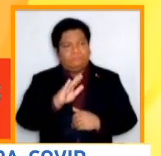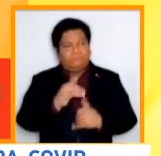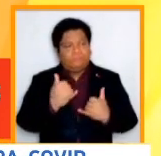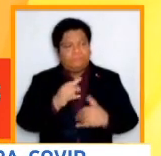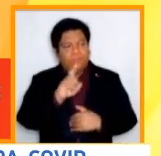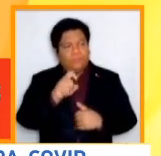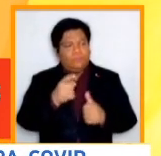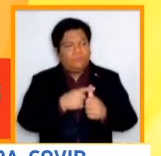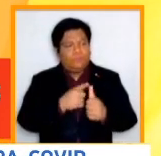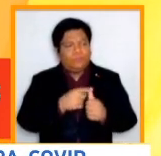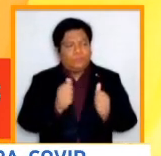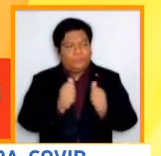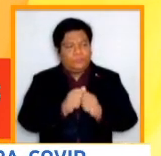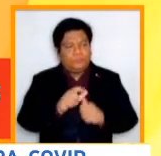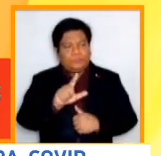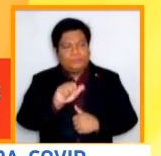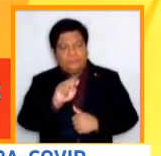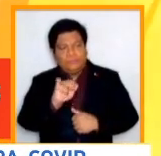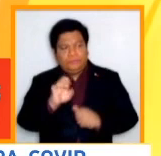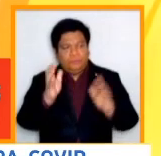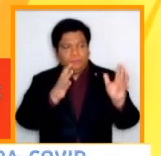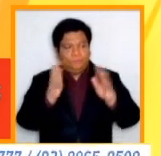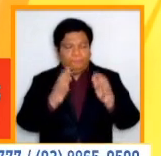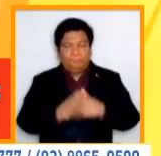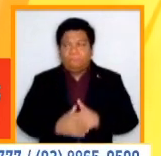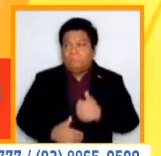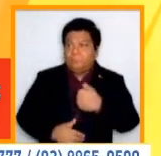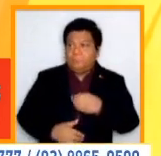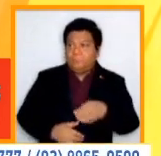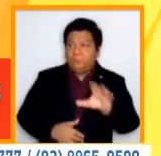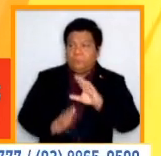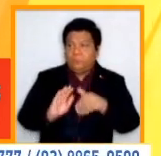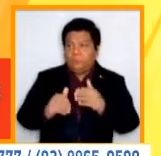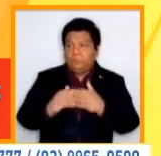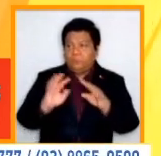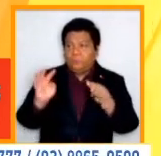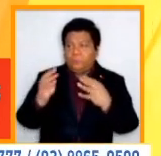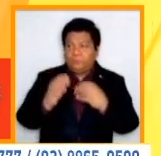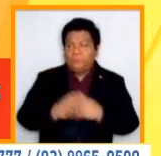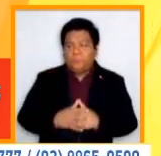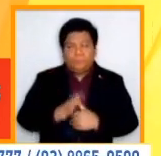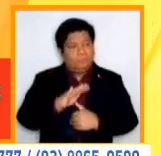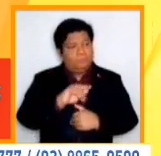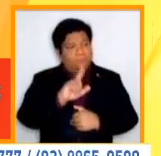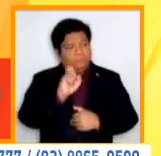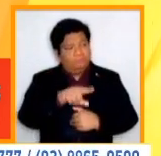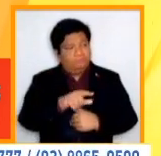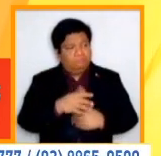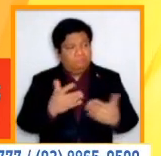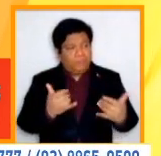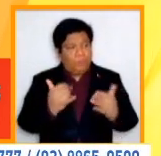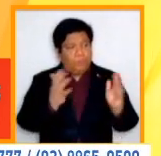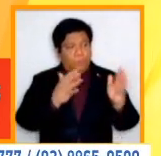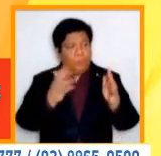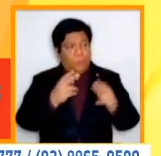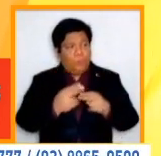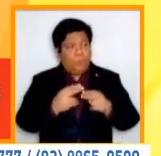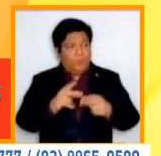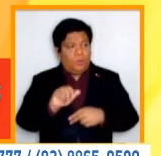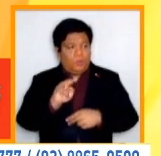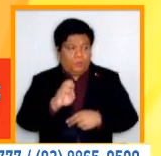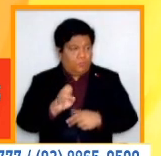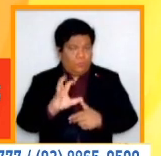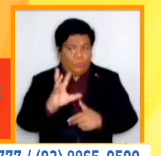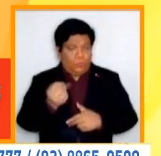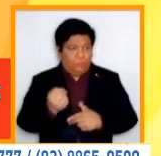Magandang umaga, Igan, sa ating mga taga-subaybay. O kailan ito lalabas ang PAR at kahit ba papalabas na ito, may